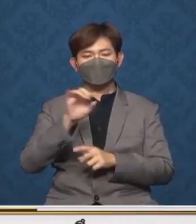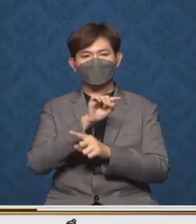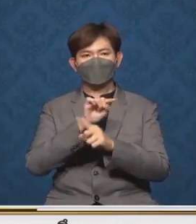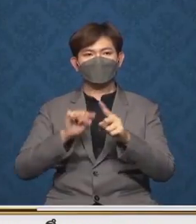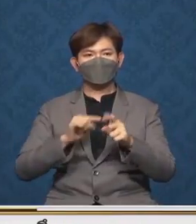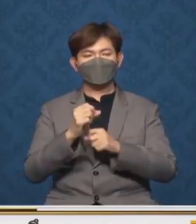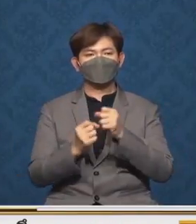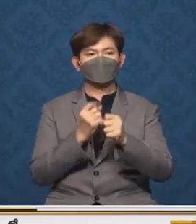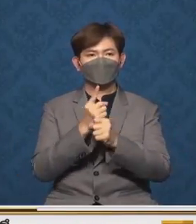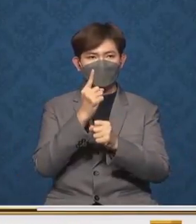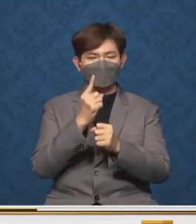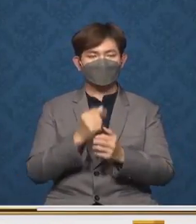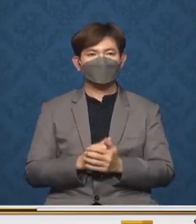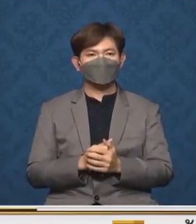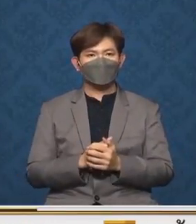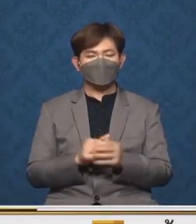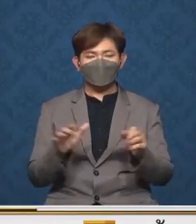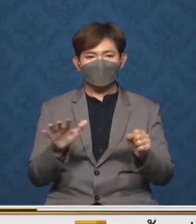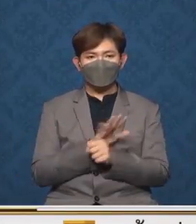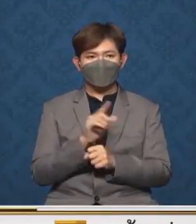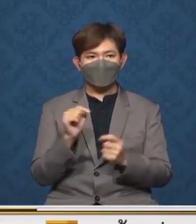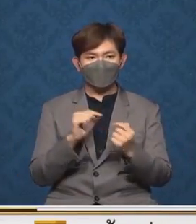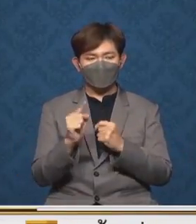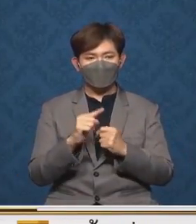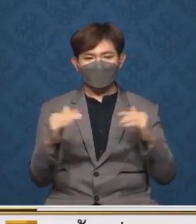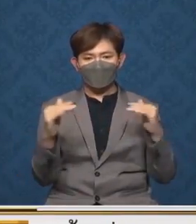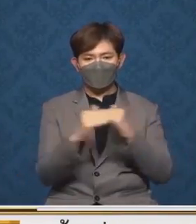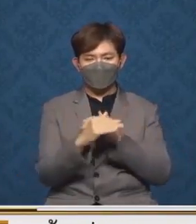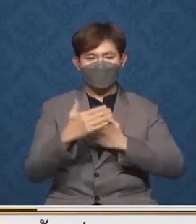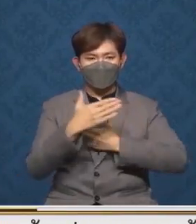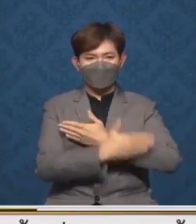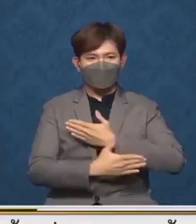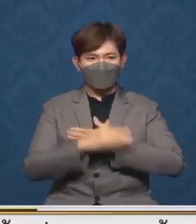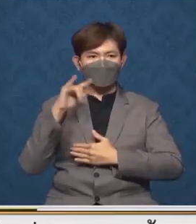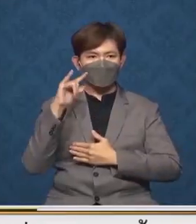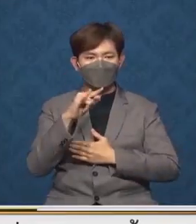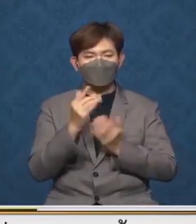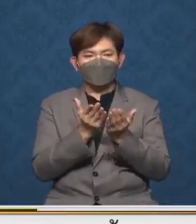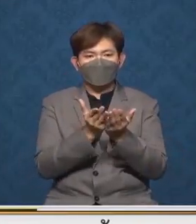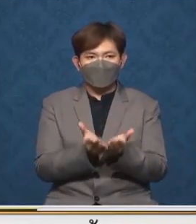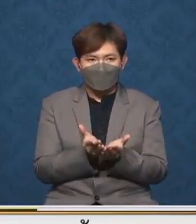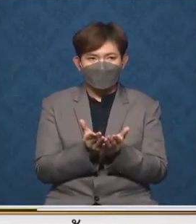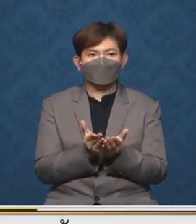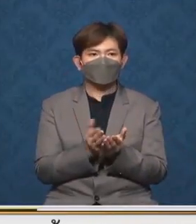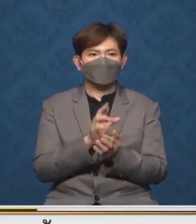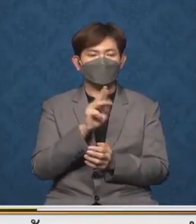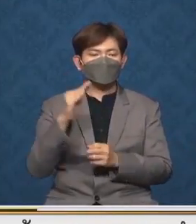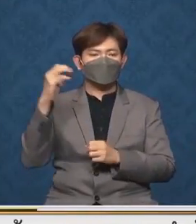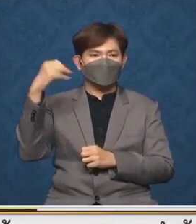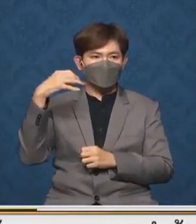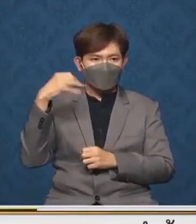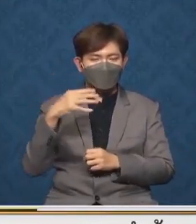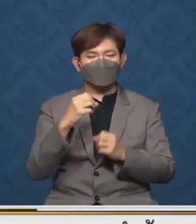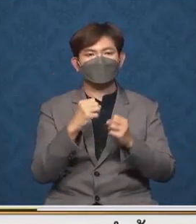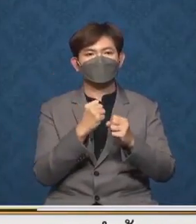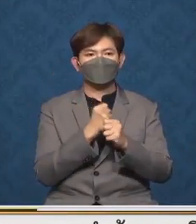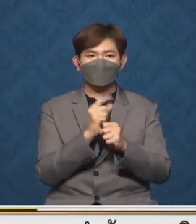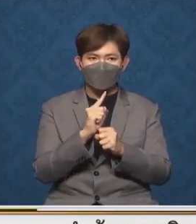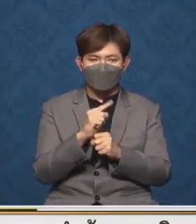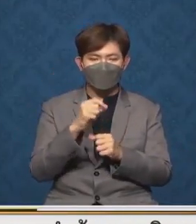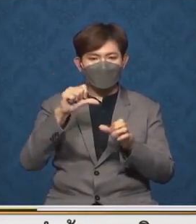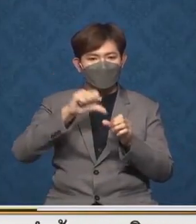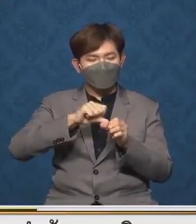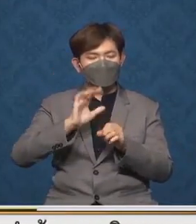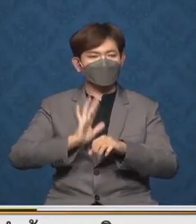7.9% ต่อปีครอบคลุมถึงการขยายถนนระบบรางสนามบินท่าเรือระบบพลังงานจากไฟฟ้าก๊าซธรรมชา